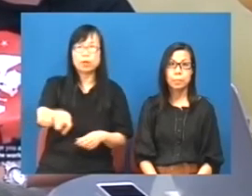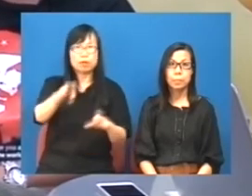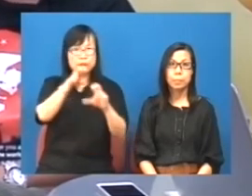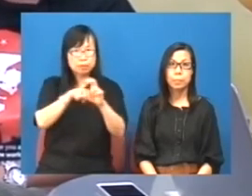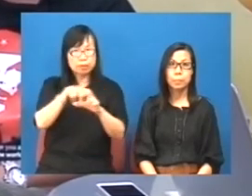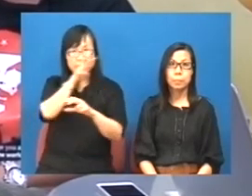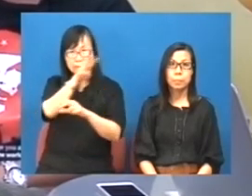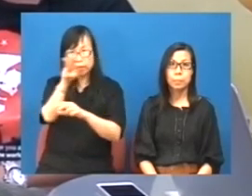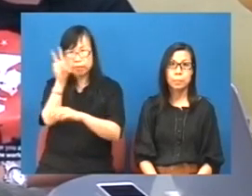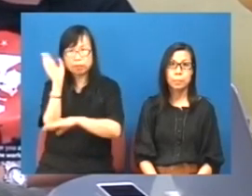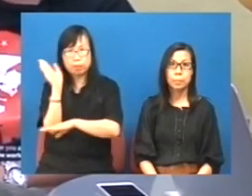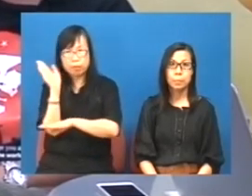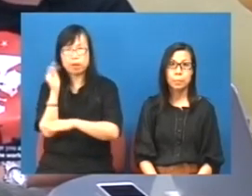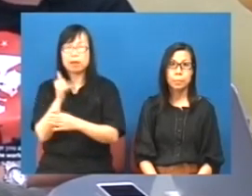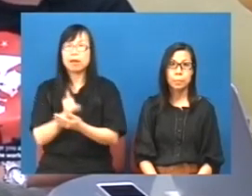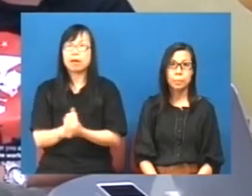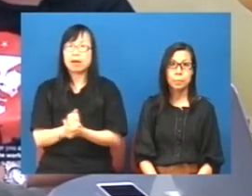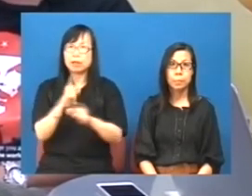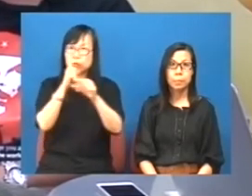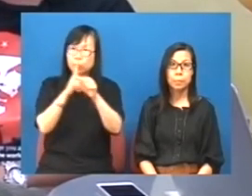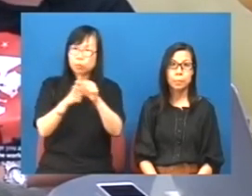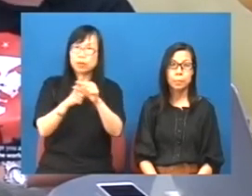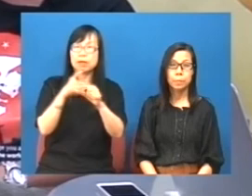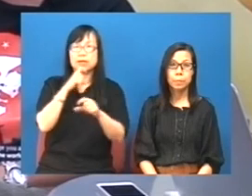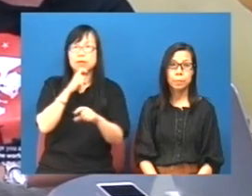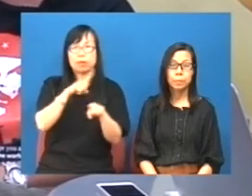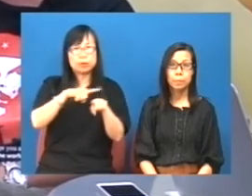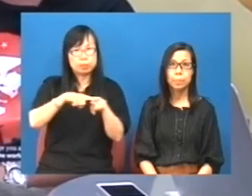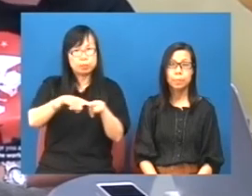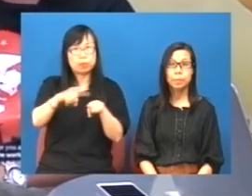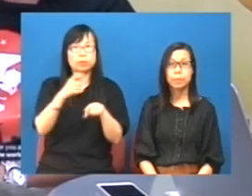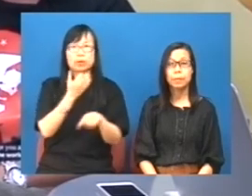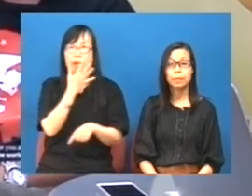正宗那幾行就有木耳坐對號